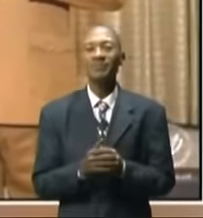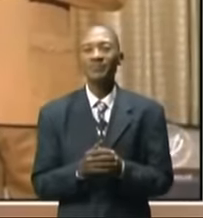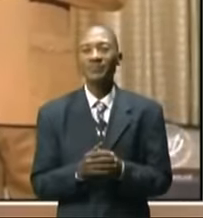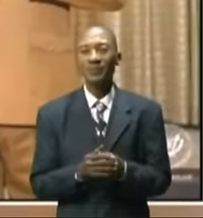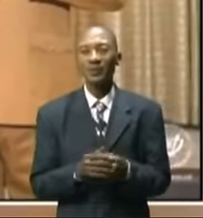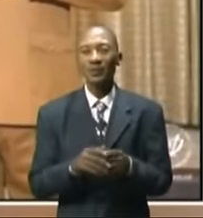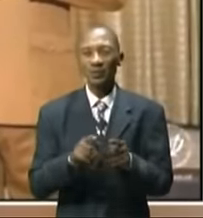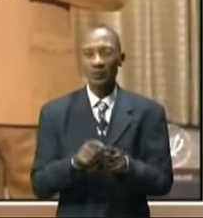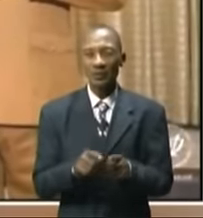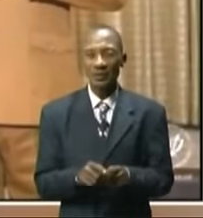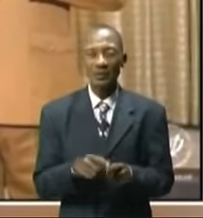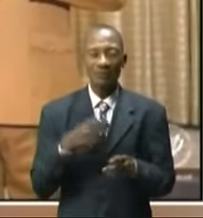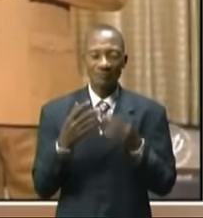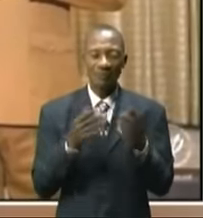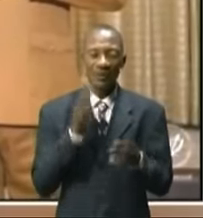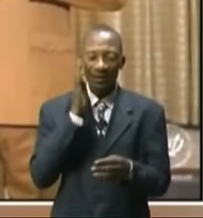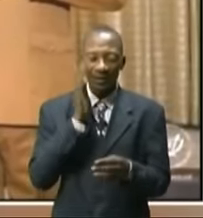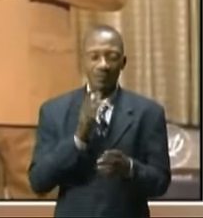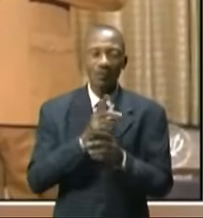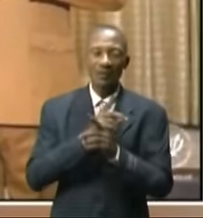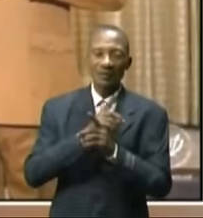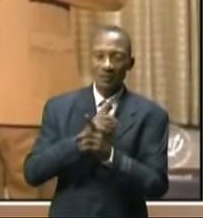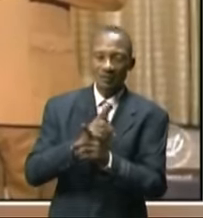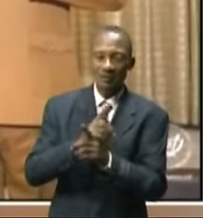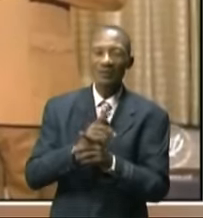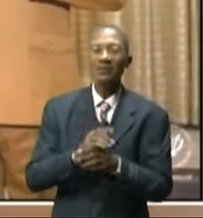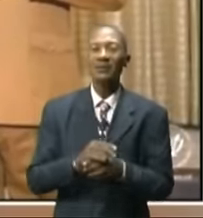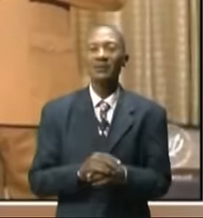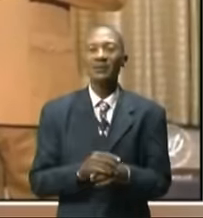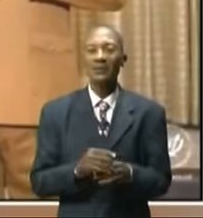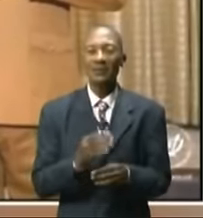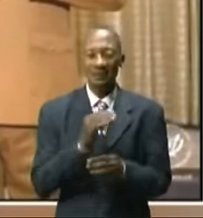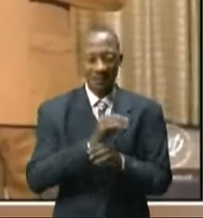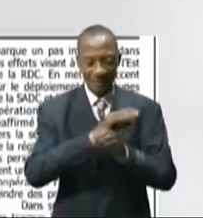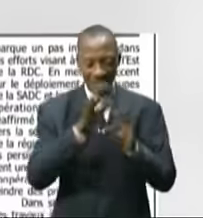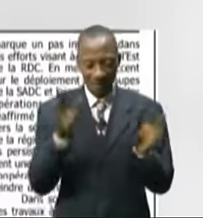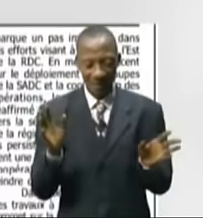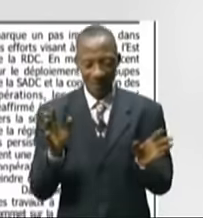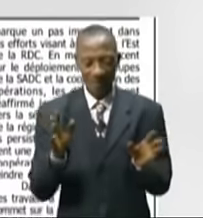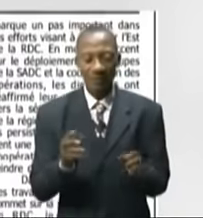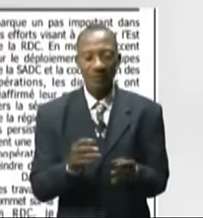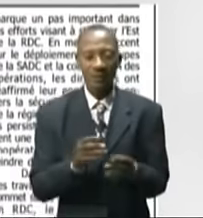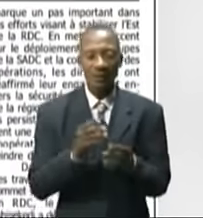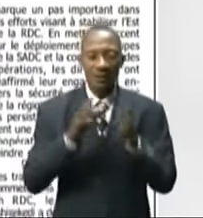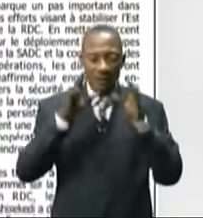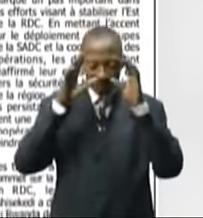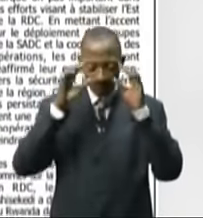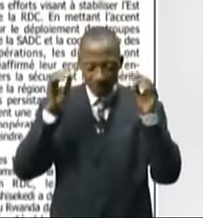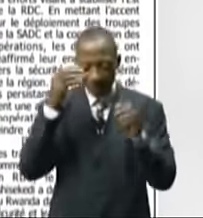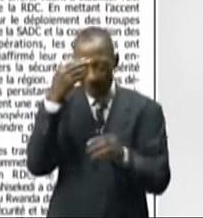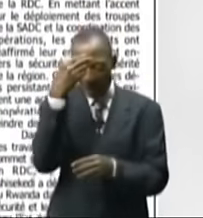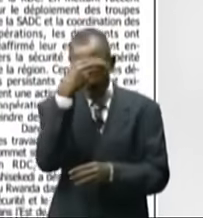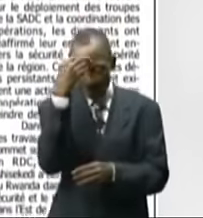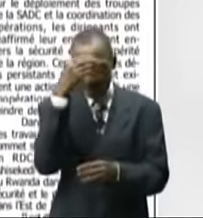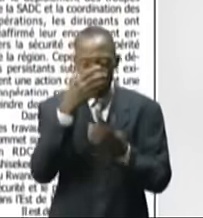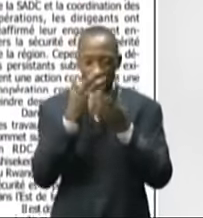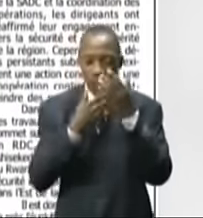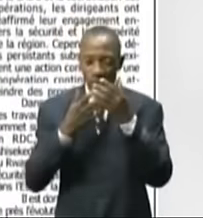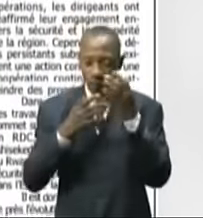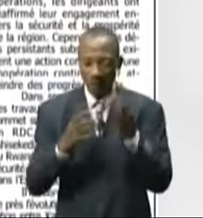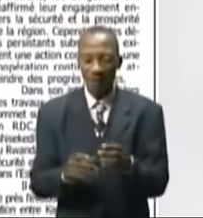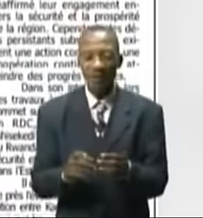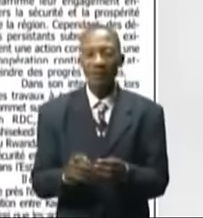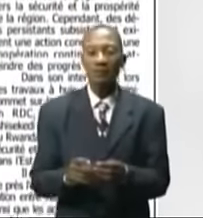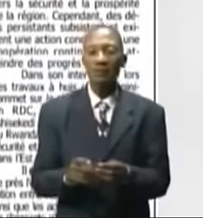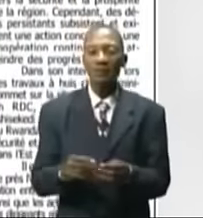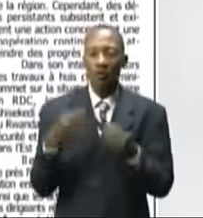réponse collective face à l'influence préjudiciable de Paul Kagame dans la région. Cette mobilisation régionale